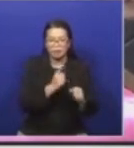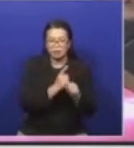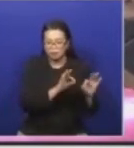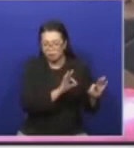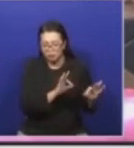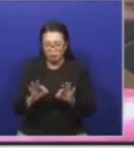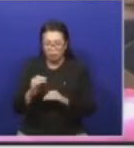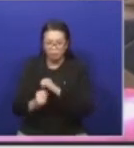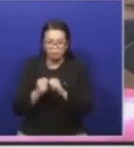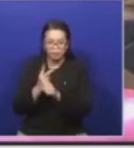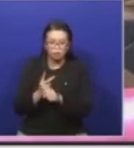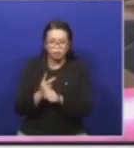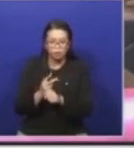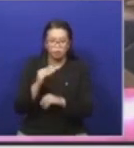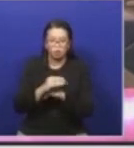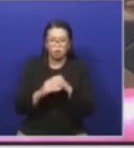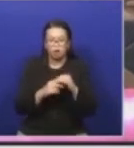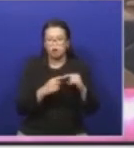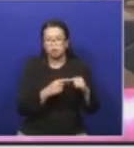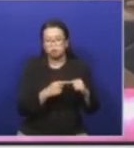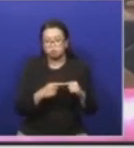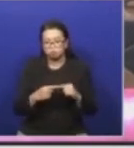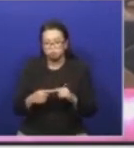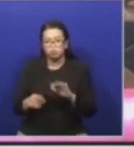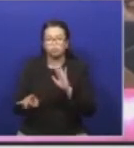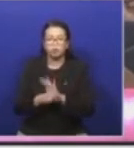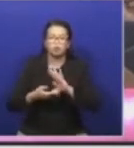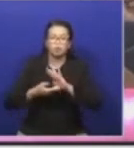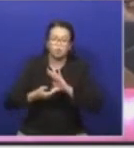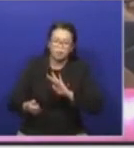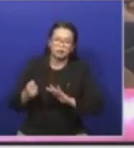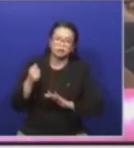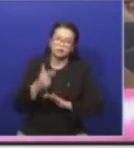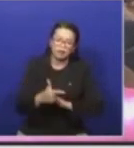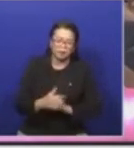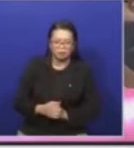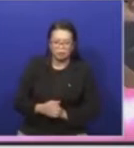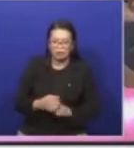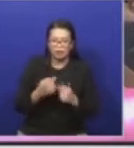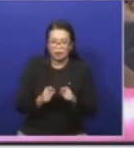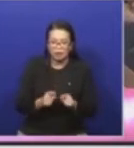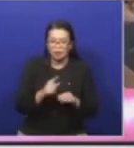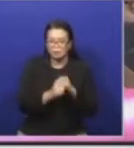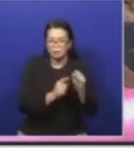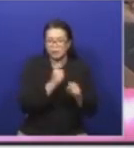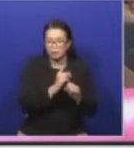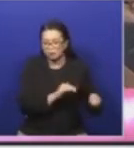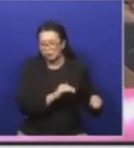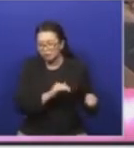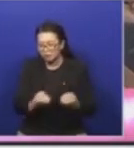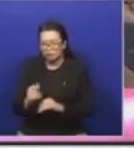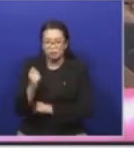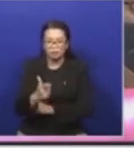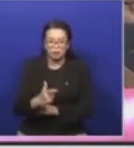เพราะว่าโครงการเนี่ยมันเดินหน้าอยู่สุดท้ายก็ต้องเบิกจ่ายเงินงบประมาณหมายความว่าปีหน้าเนี่ยงบประมาณในส่วนกลาโหมอีก 10% เนี่ยมันจะ